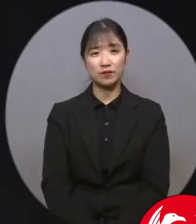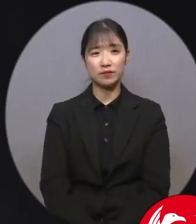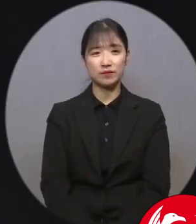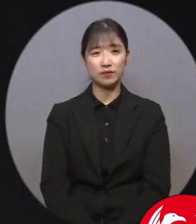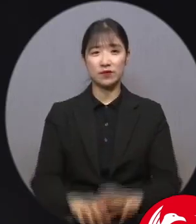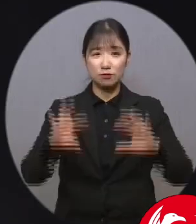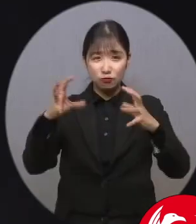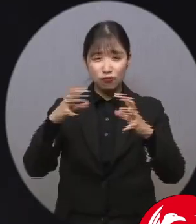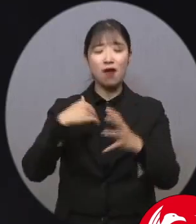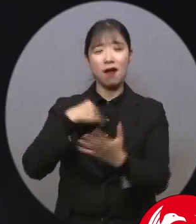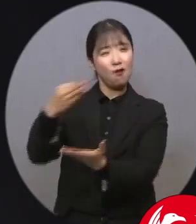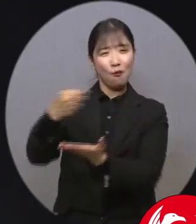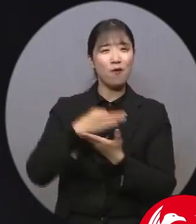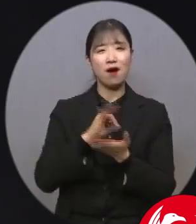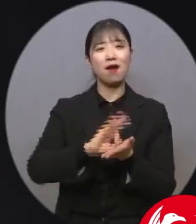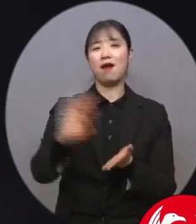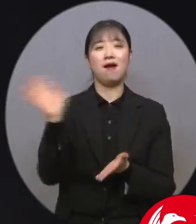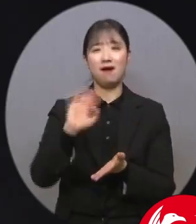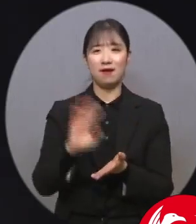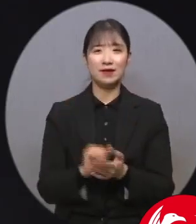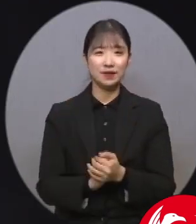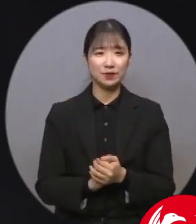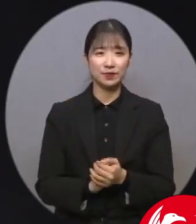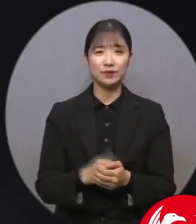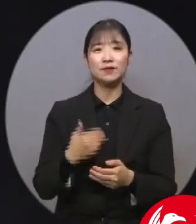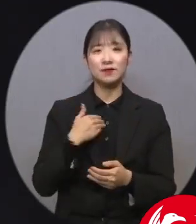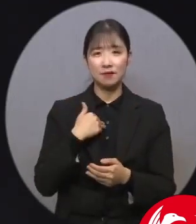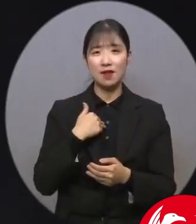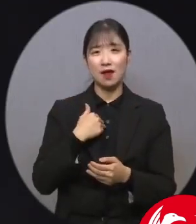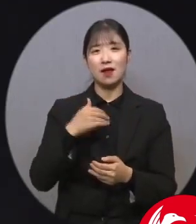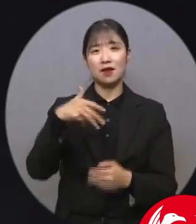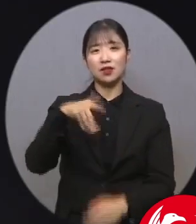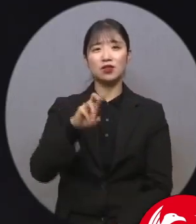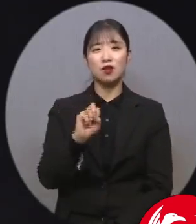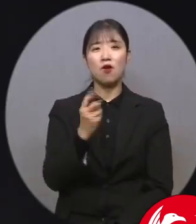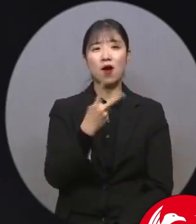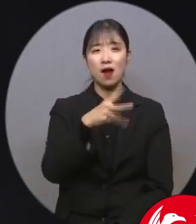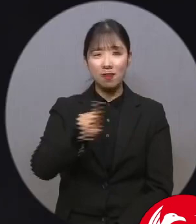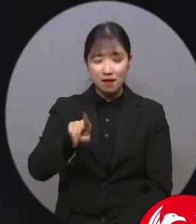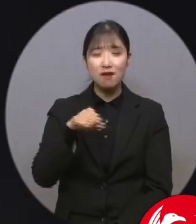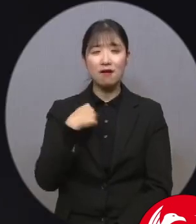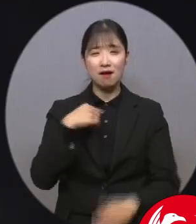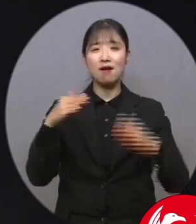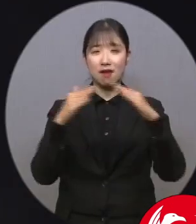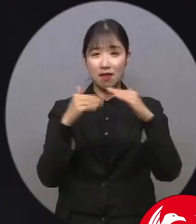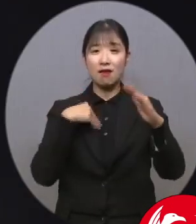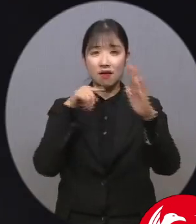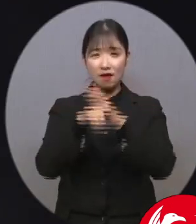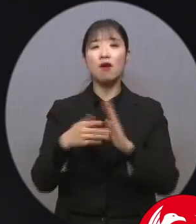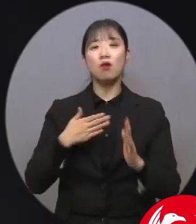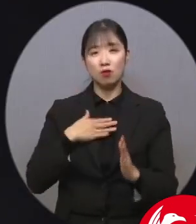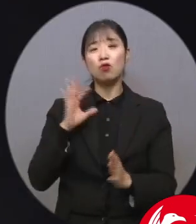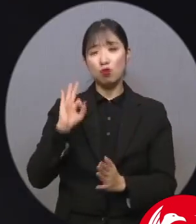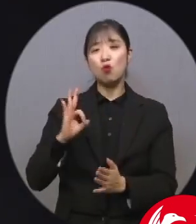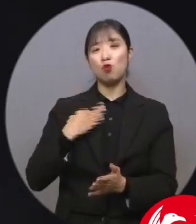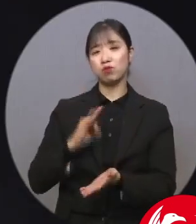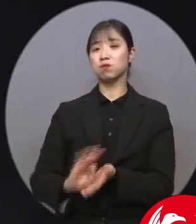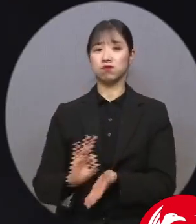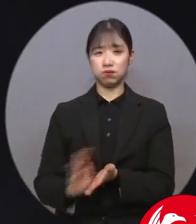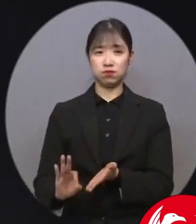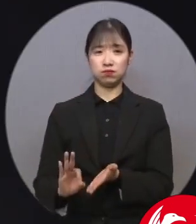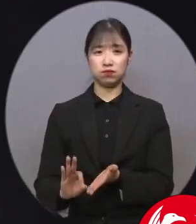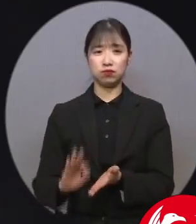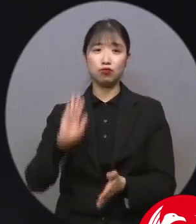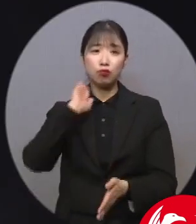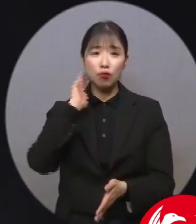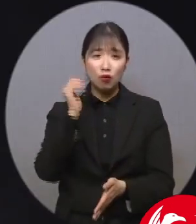국가의 판공비 안 씁니다. 또 청와대에 앉아서 밥 먹고 잠자는 거 내가 내 돈으로 계산하는 거죠.